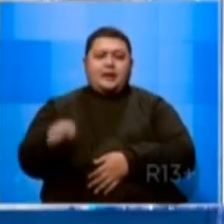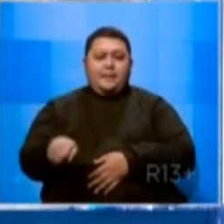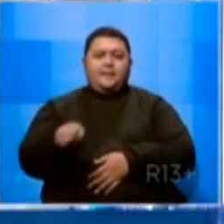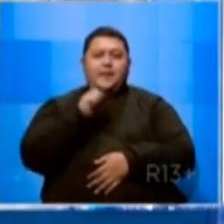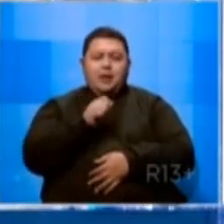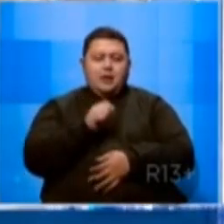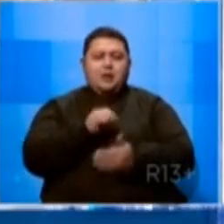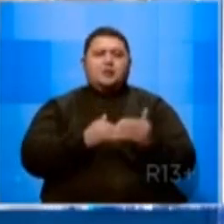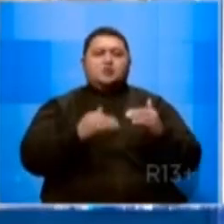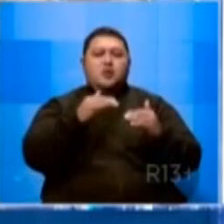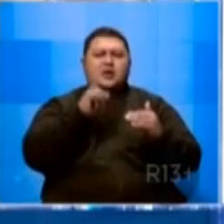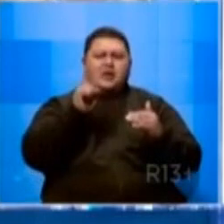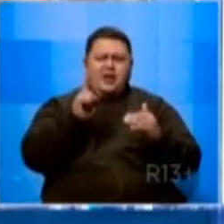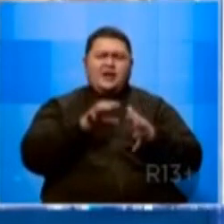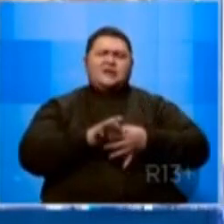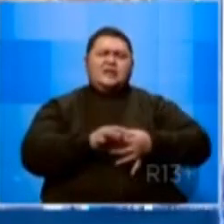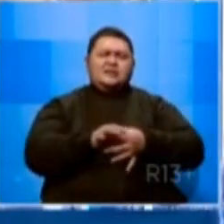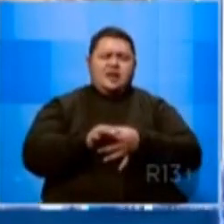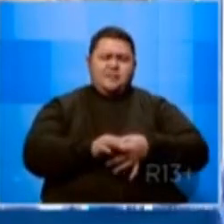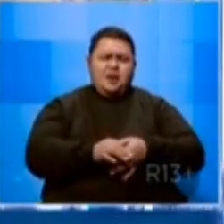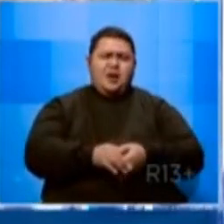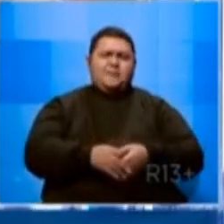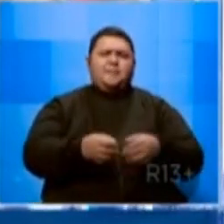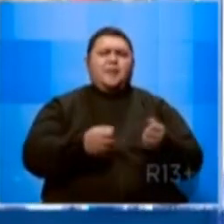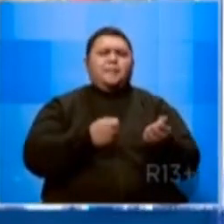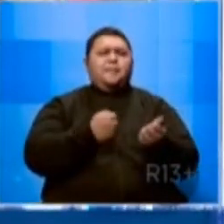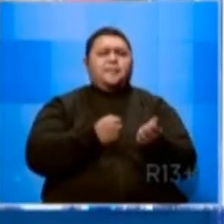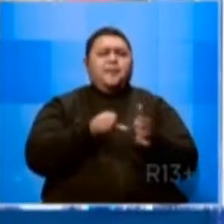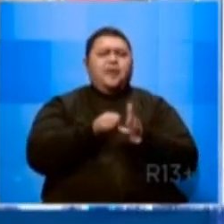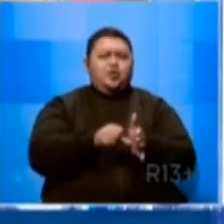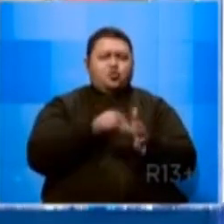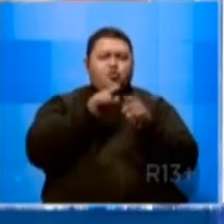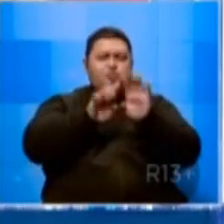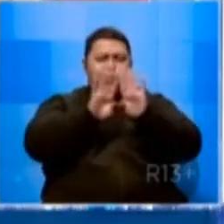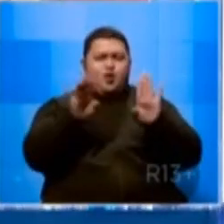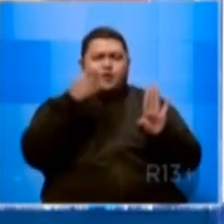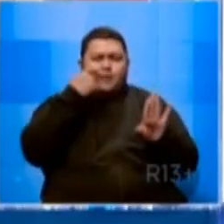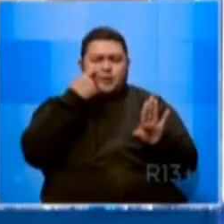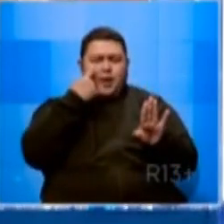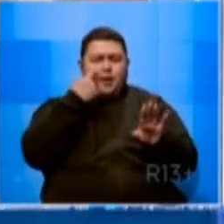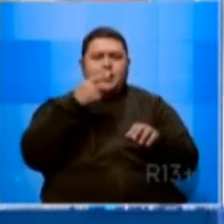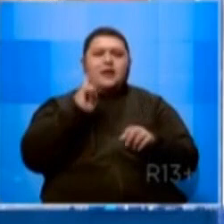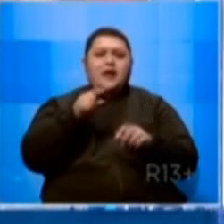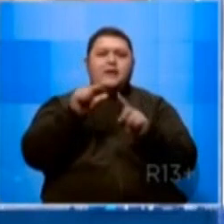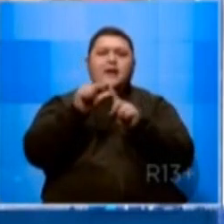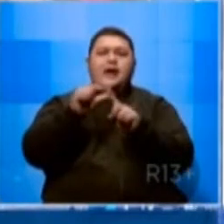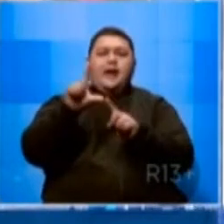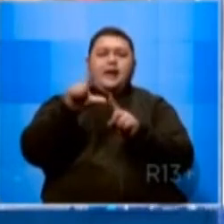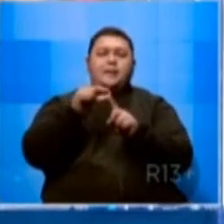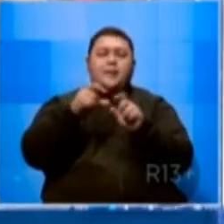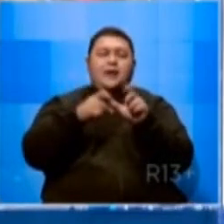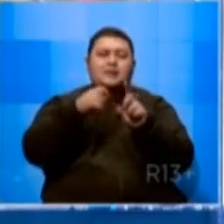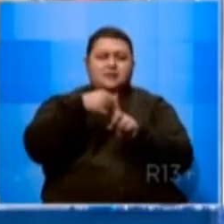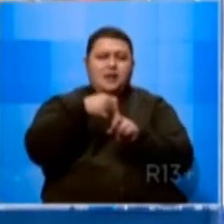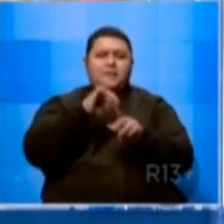sebagai Justice laborator yang yang kedua jerih payah PSK dengan ajaran perlindungan dan penetapan